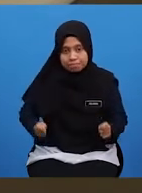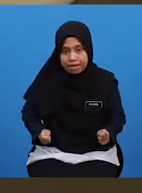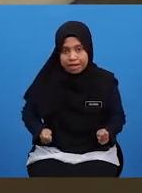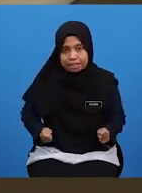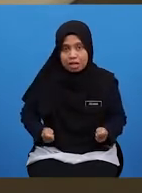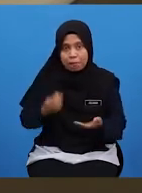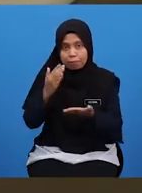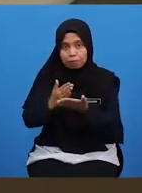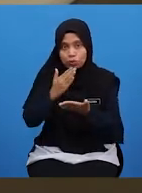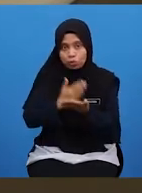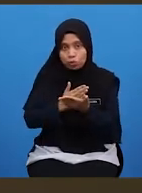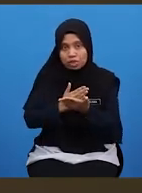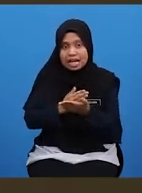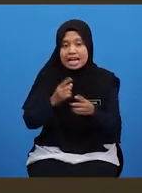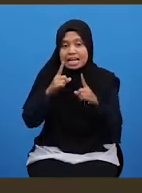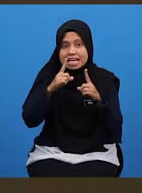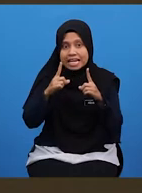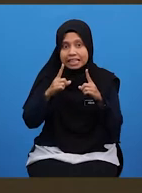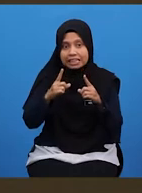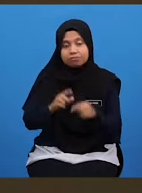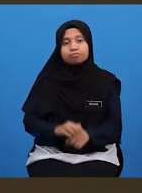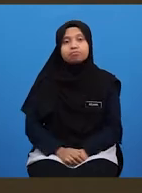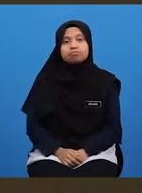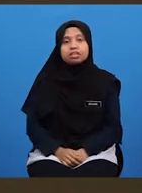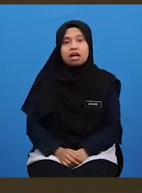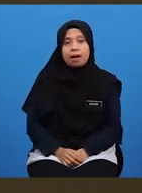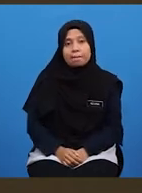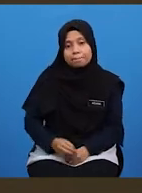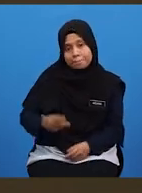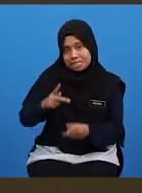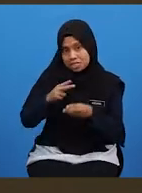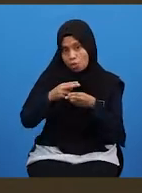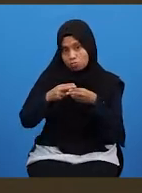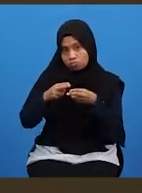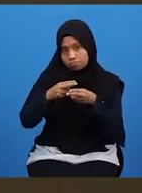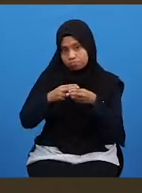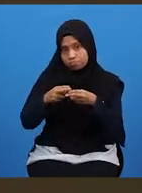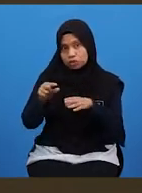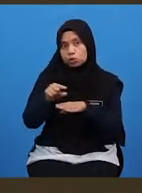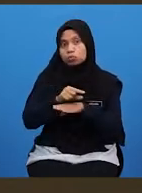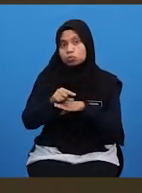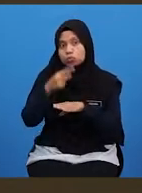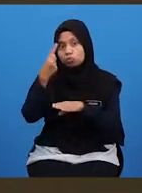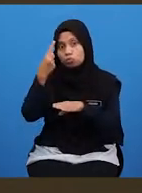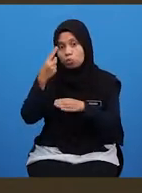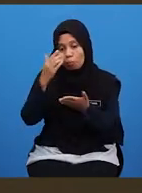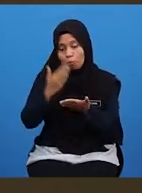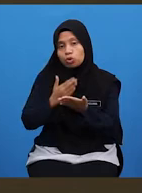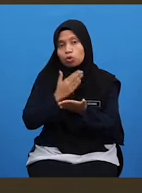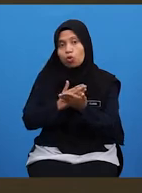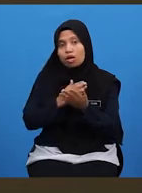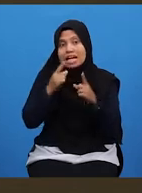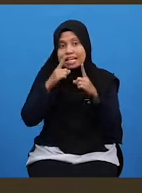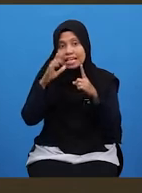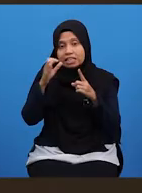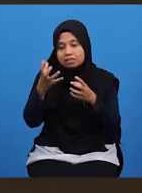untuk memotong ketulan lilin. Pisau pemotong, digunakan untuk memotong ketulan lilin yang telah